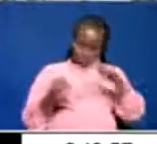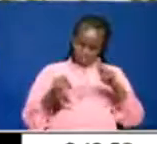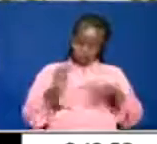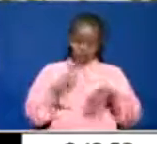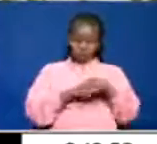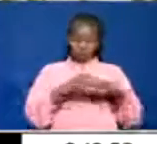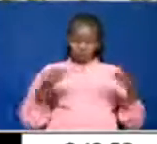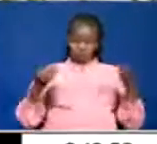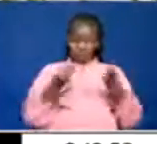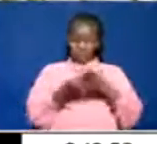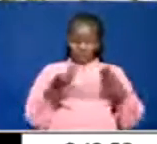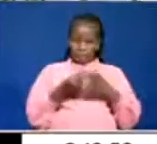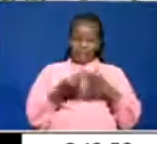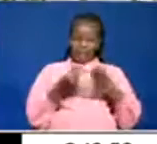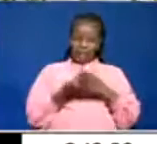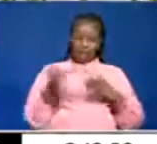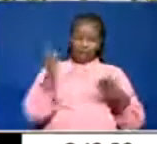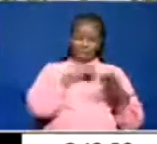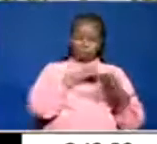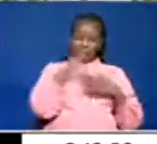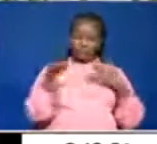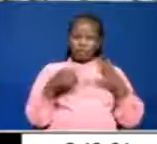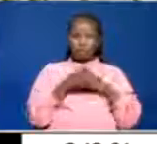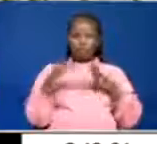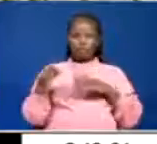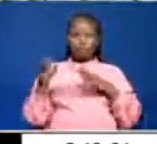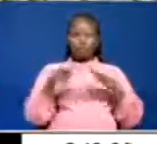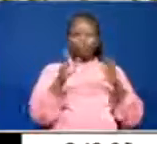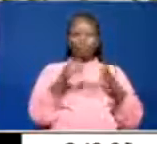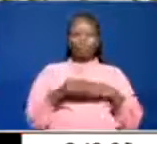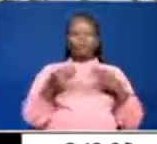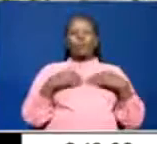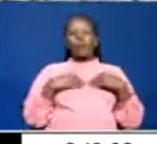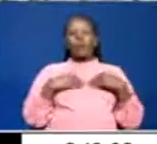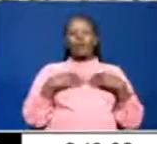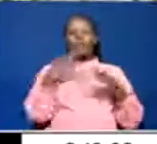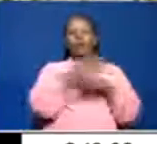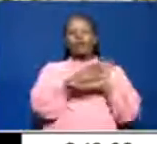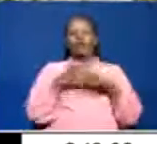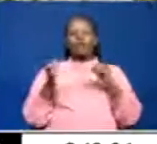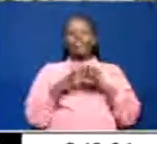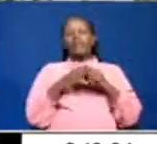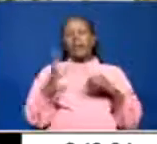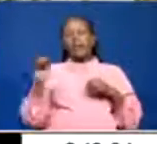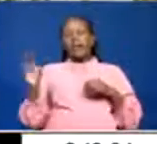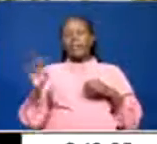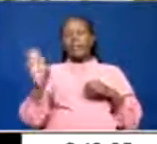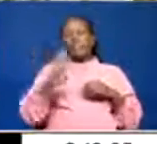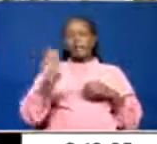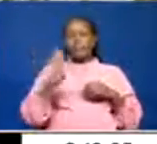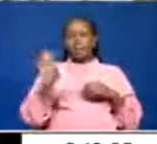kukamilisha hizi barabara. Tuko na deni ya karibu bilioni 900 ya kukamilisha hizo barabara na